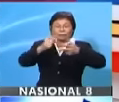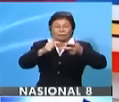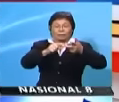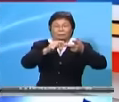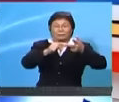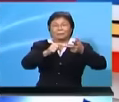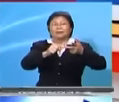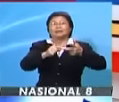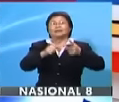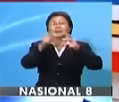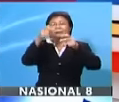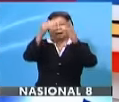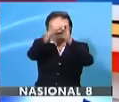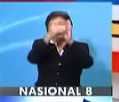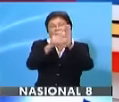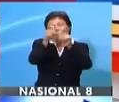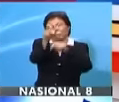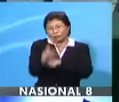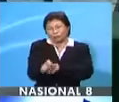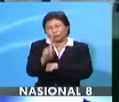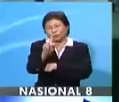acara individu.